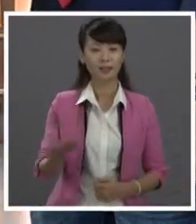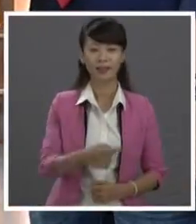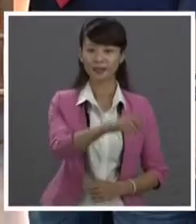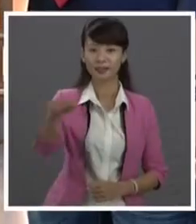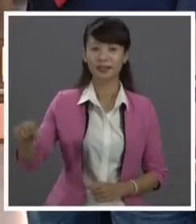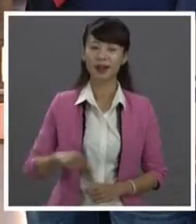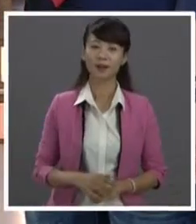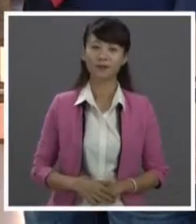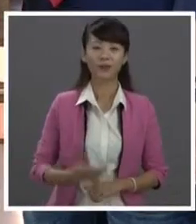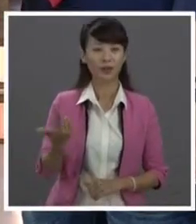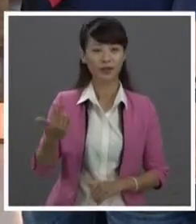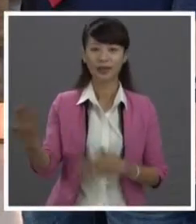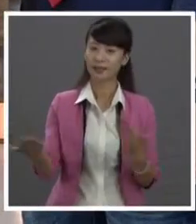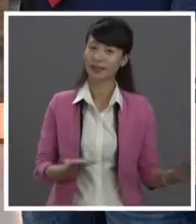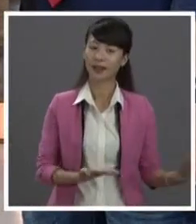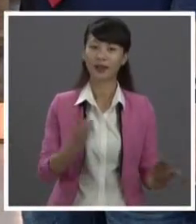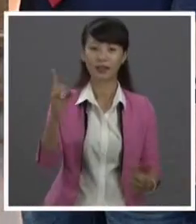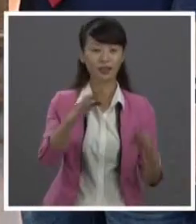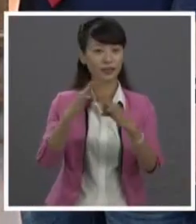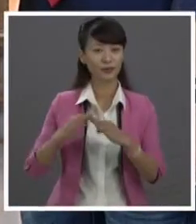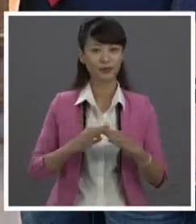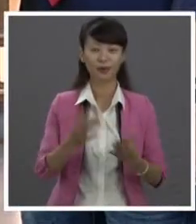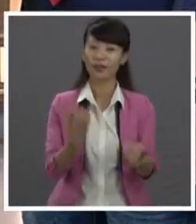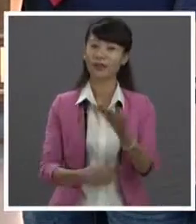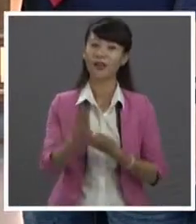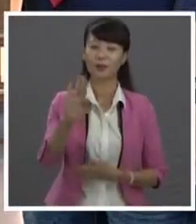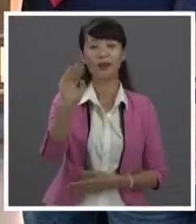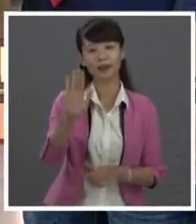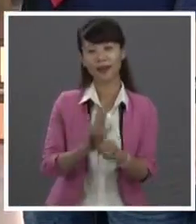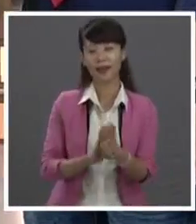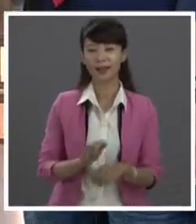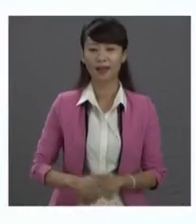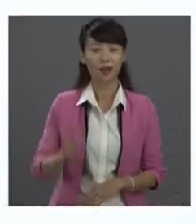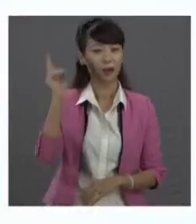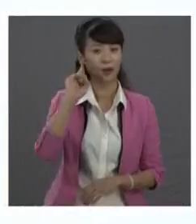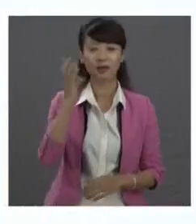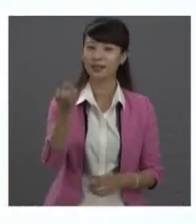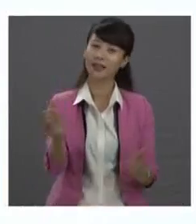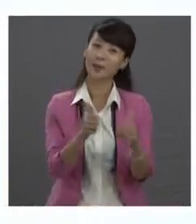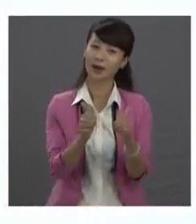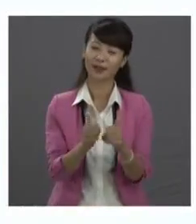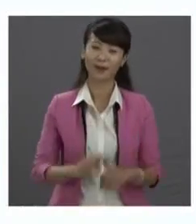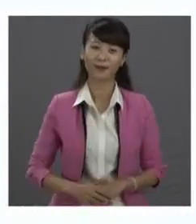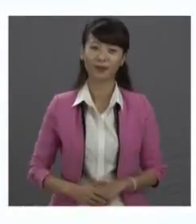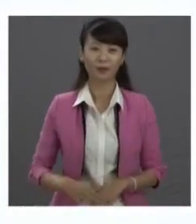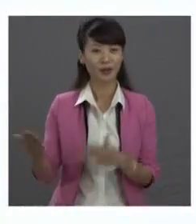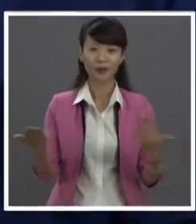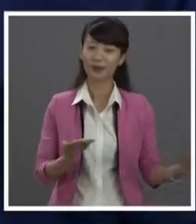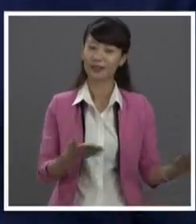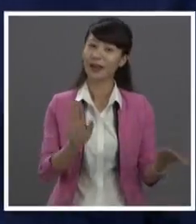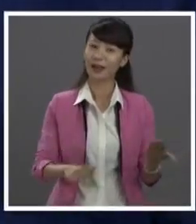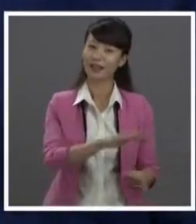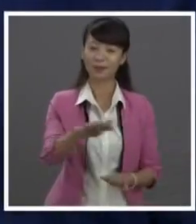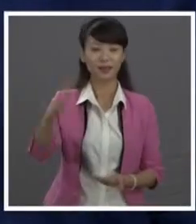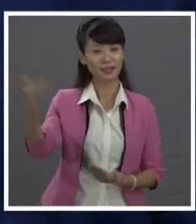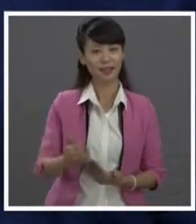场也请来了一群特别可爱的聋人小孩，我们要有请这些孩子们